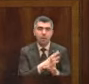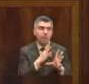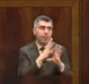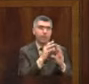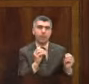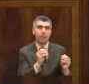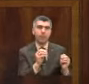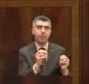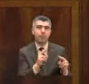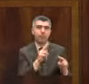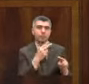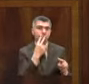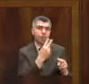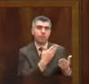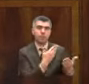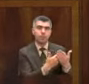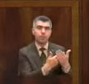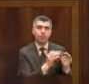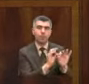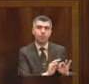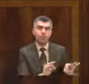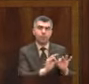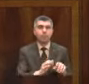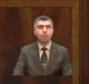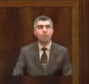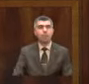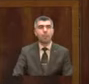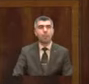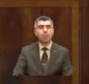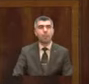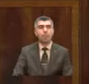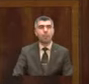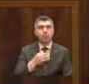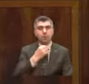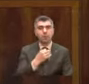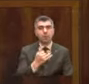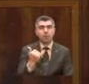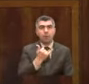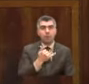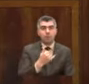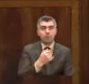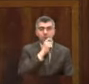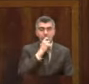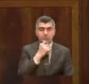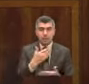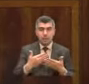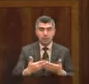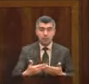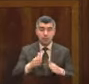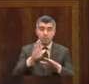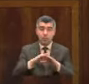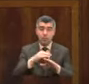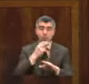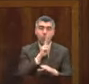أي تدابير لتأهيلها. السيد الوزير، أغتنم هذه المناسبة وفي هذا الشهر الفضيل لأدعو الحكومة